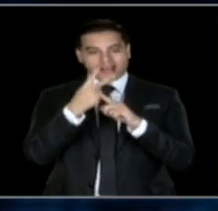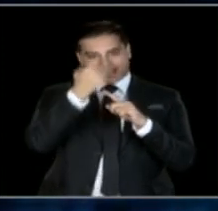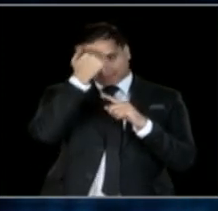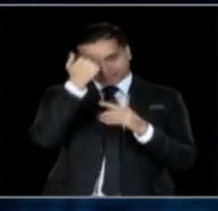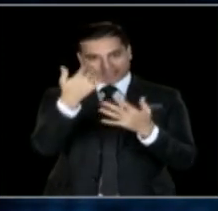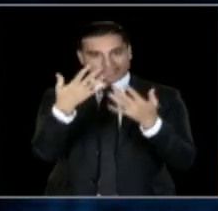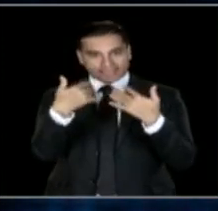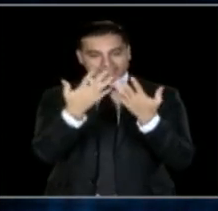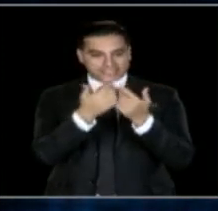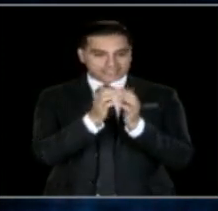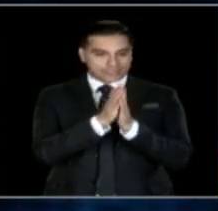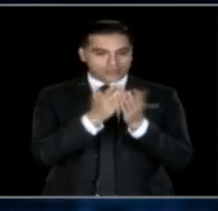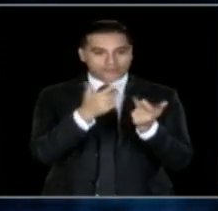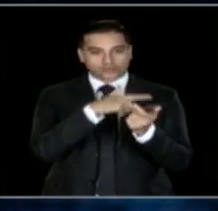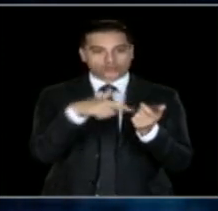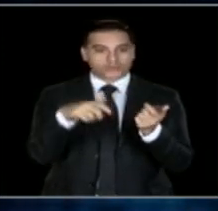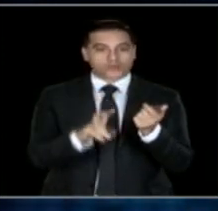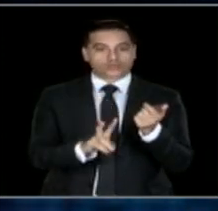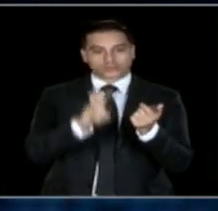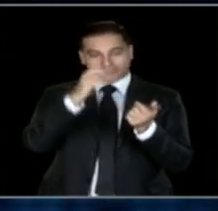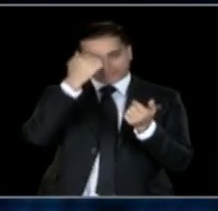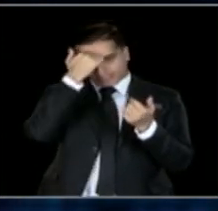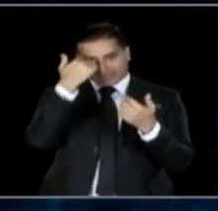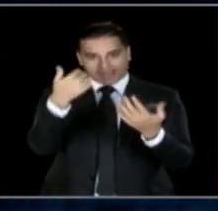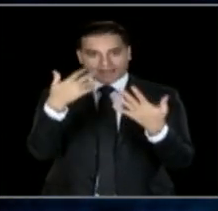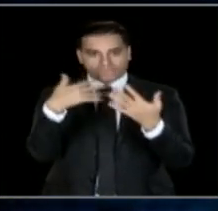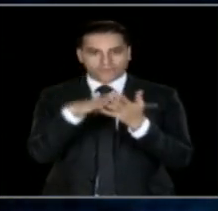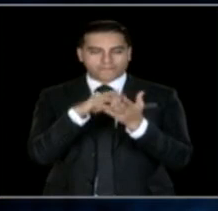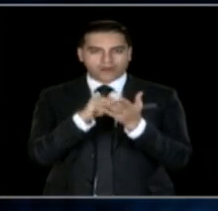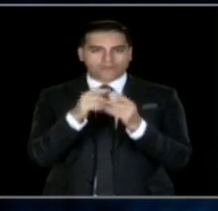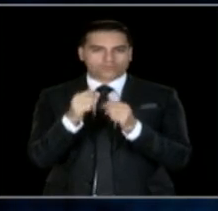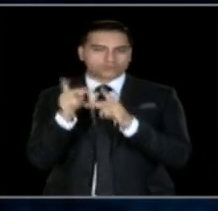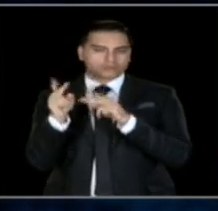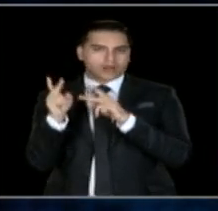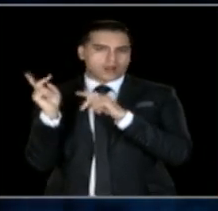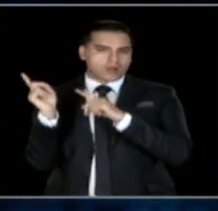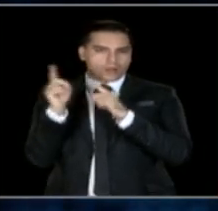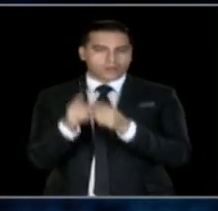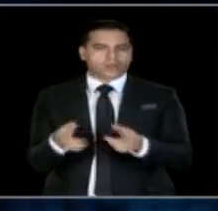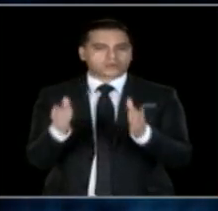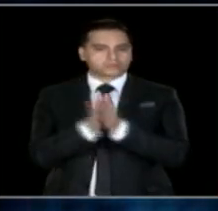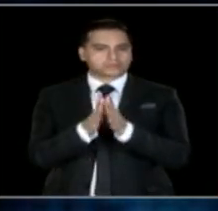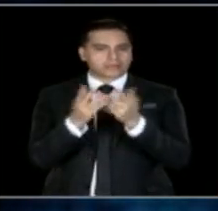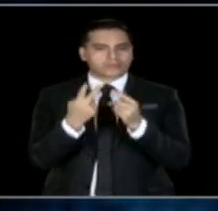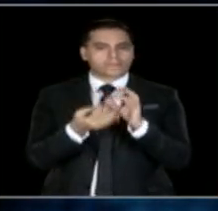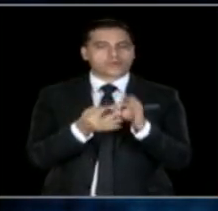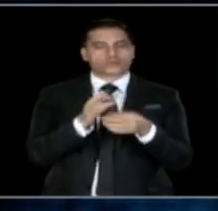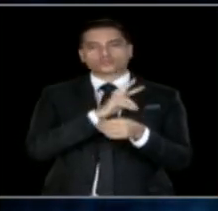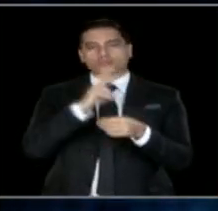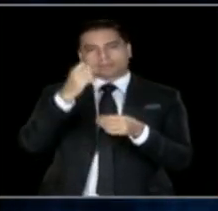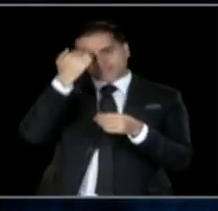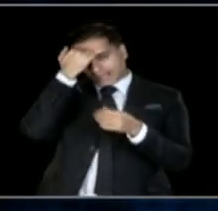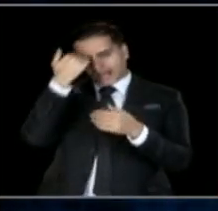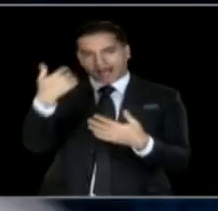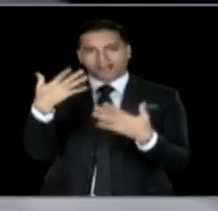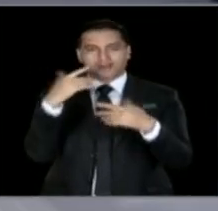جنيه بما يساوي 670 ألف جنيه، ويبقى مجموع المبلغ من أول حلقة لحد دلوقتي 2,700,000 ألف